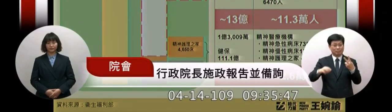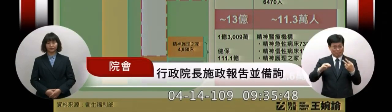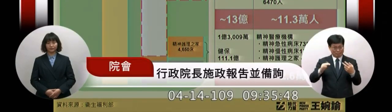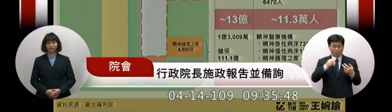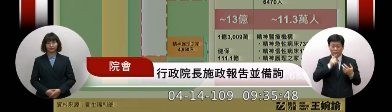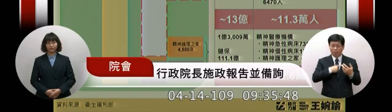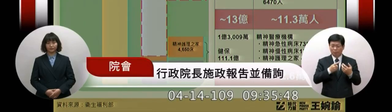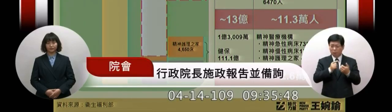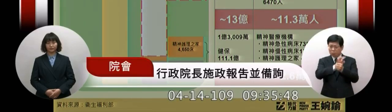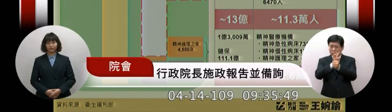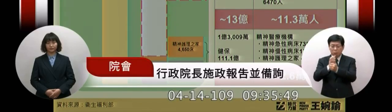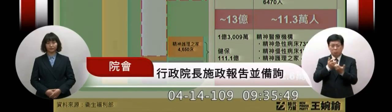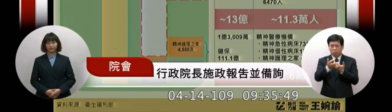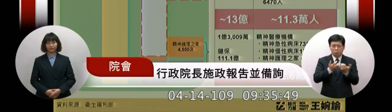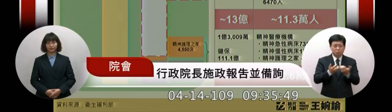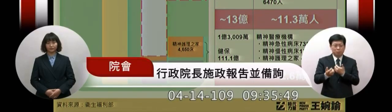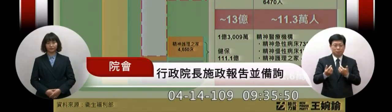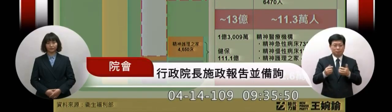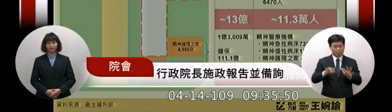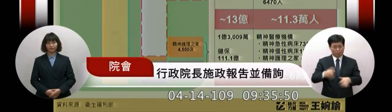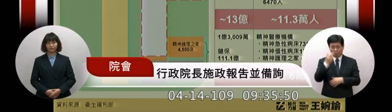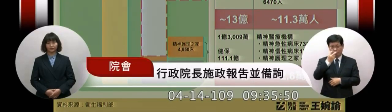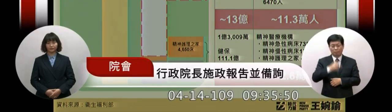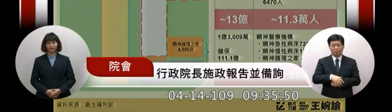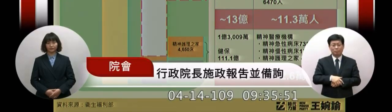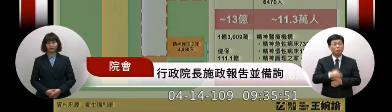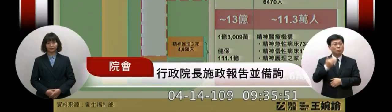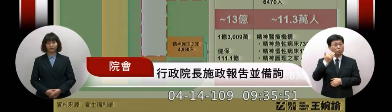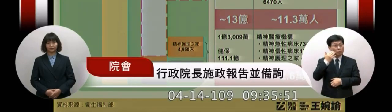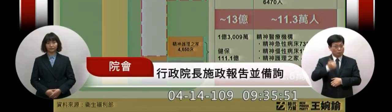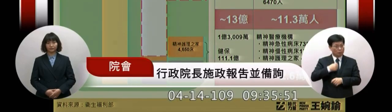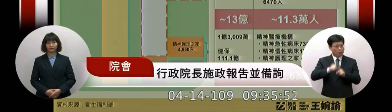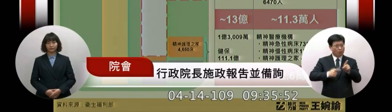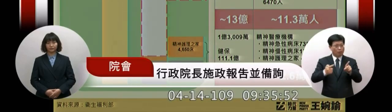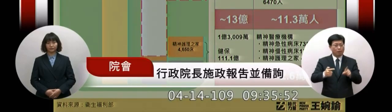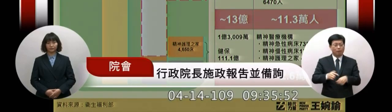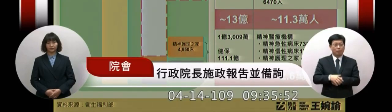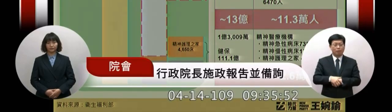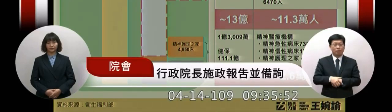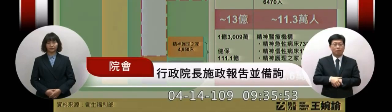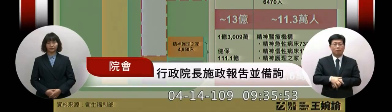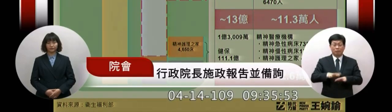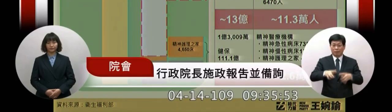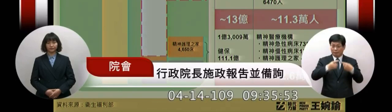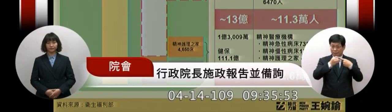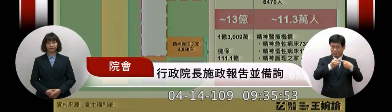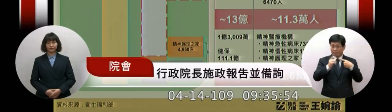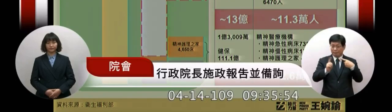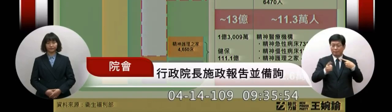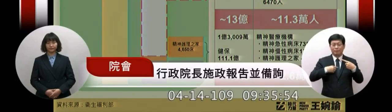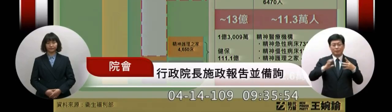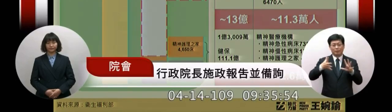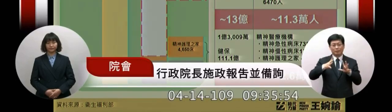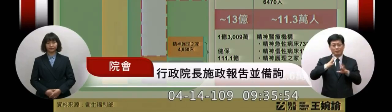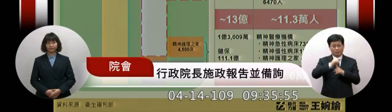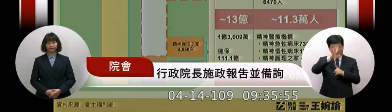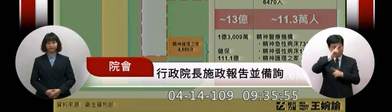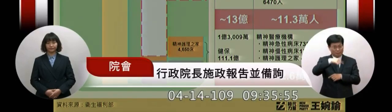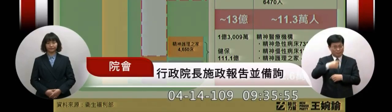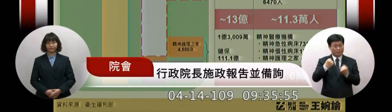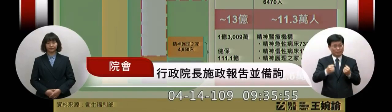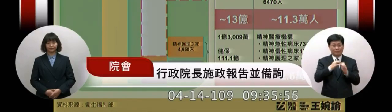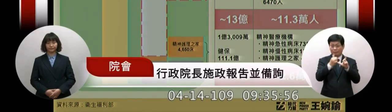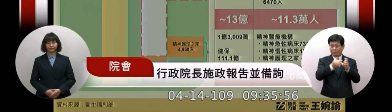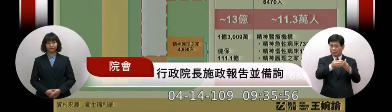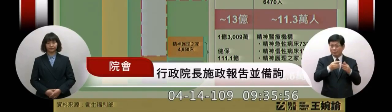资源的分配，就是如右表所示，我们可以看得到其实落差非常大的悬殊。我们可以看得到，第一个是精神疾患者在社